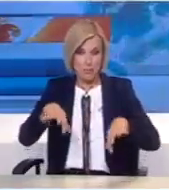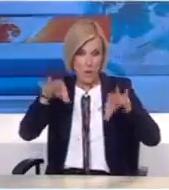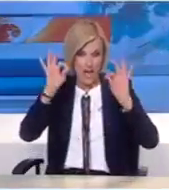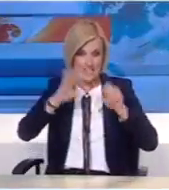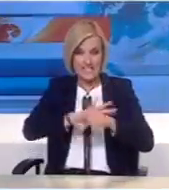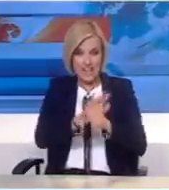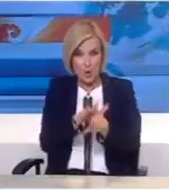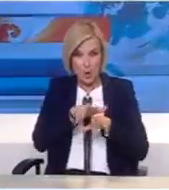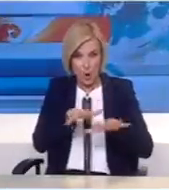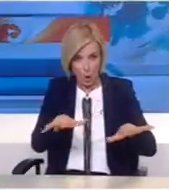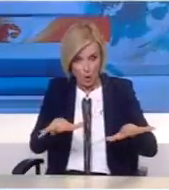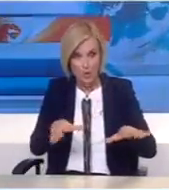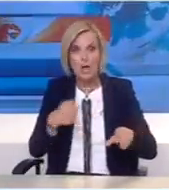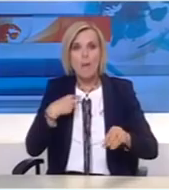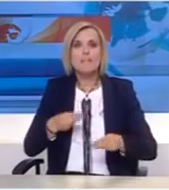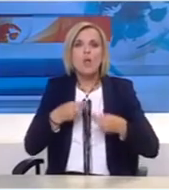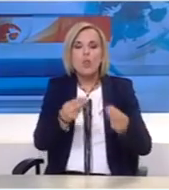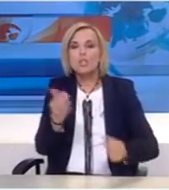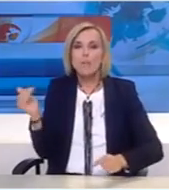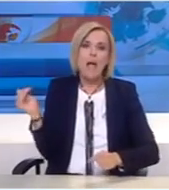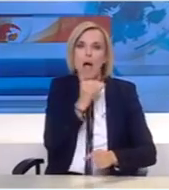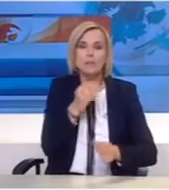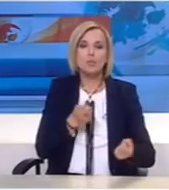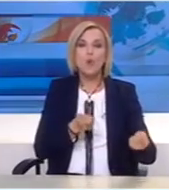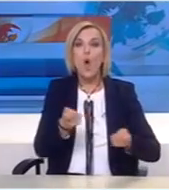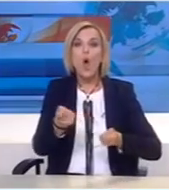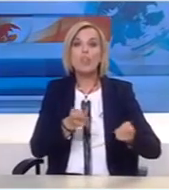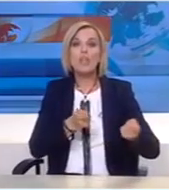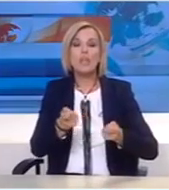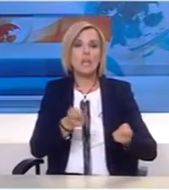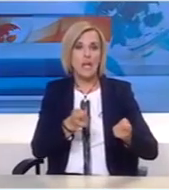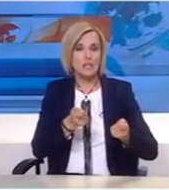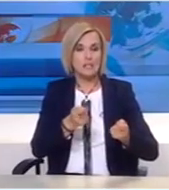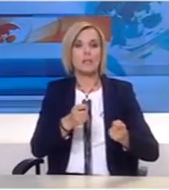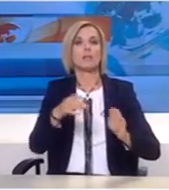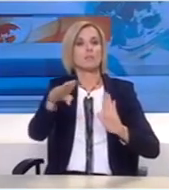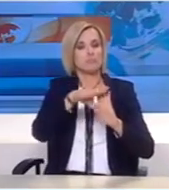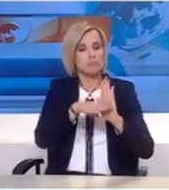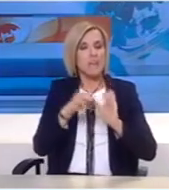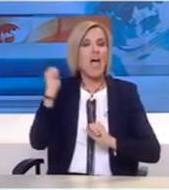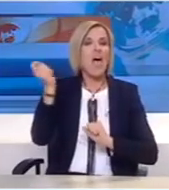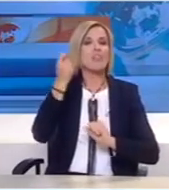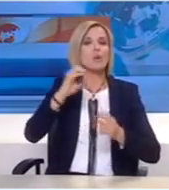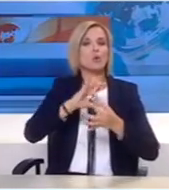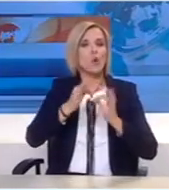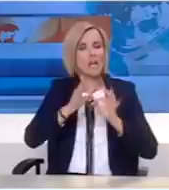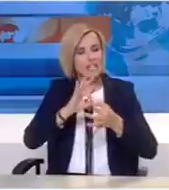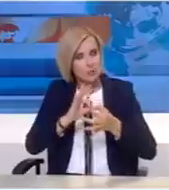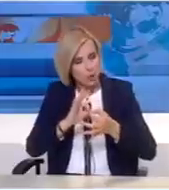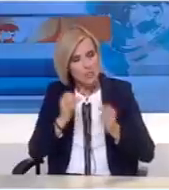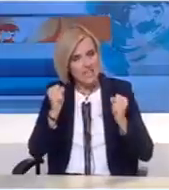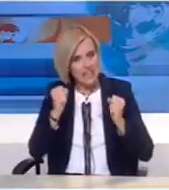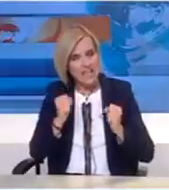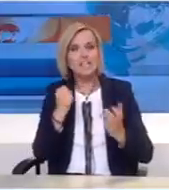έχουν δοθεί σαφείς οδηγίες τόσο από το Υπουργείο Υγείας όσο και από τον Εθνικό Οργανισμό Δημόσιας Υγείας και προς τις υγειονομικές μονάδες, είτε